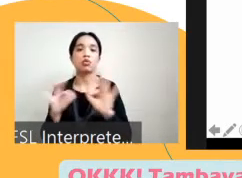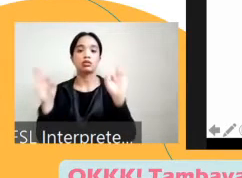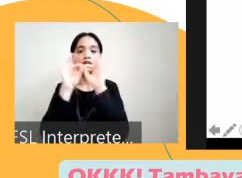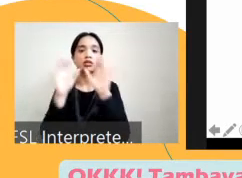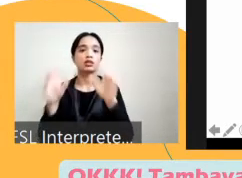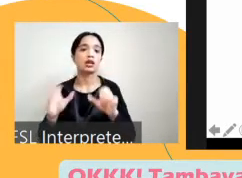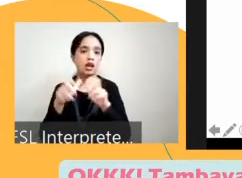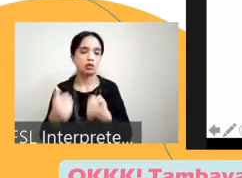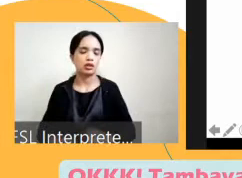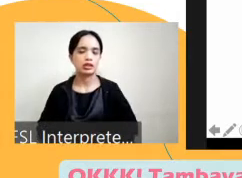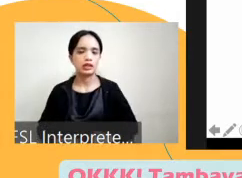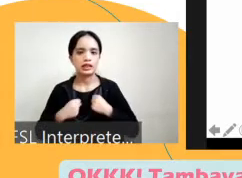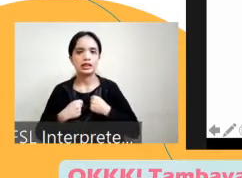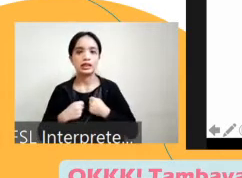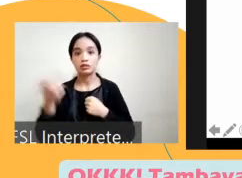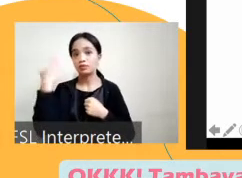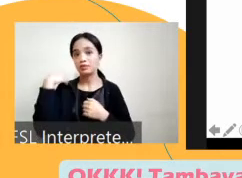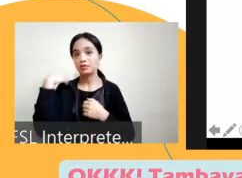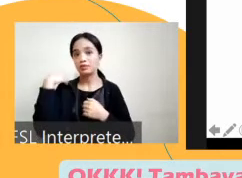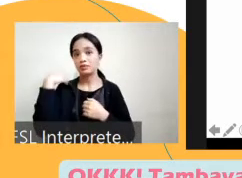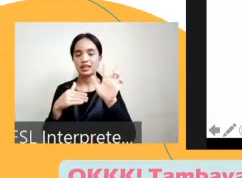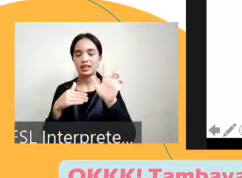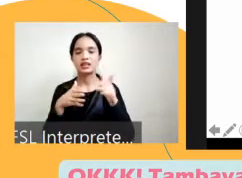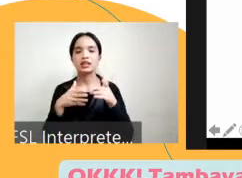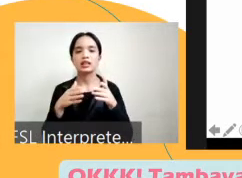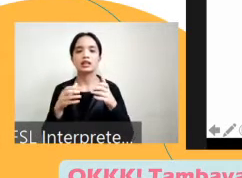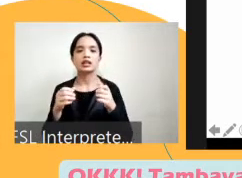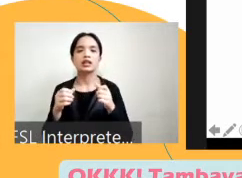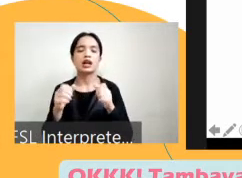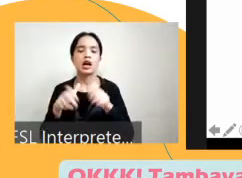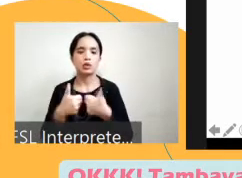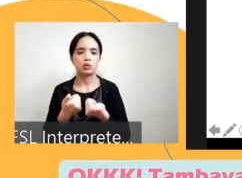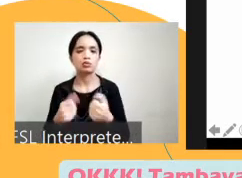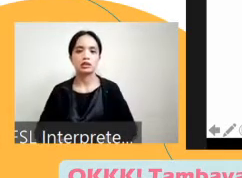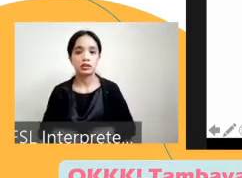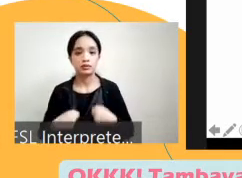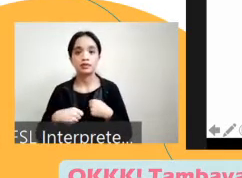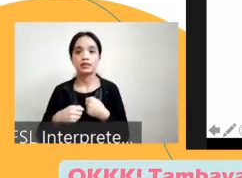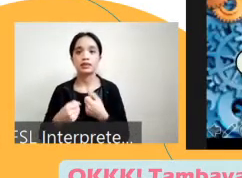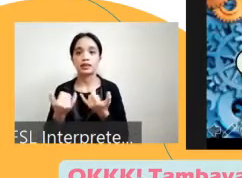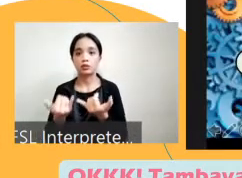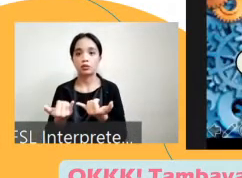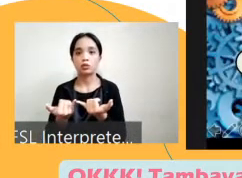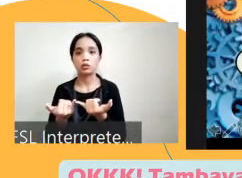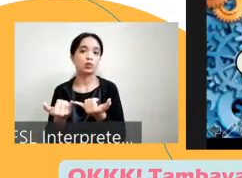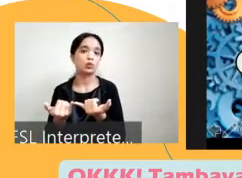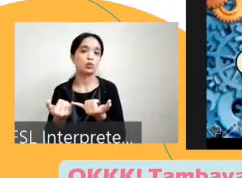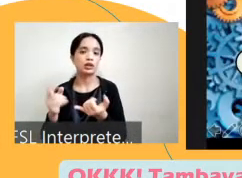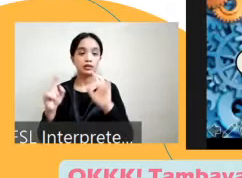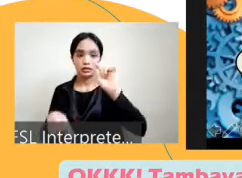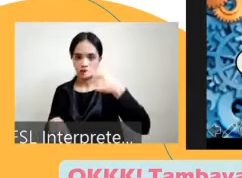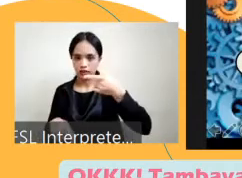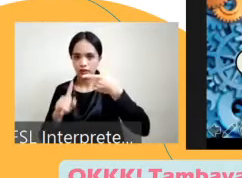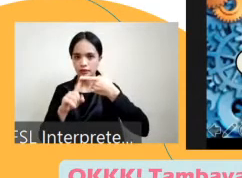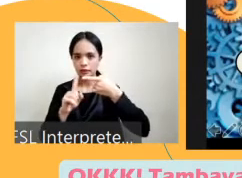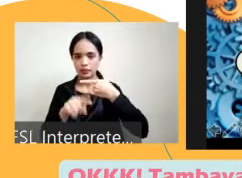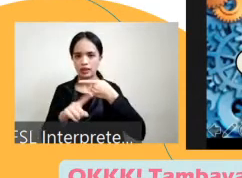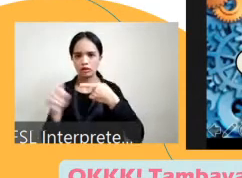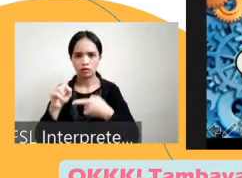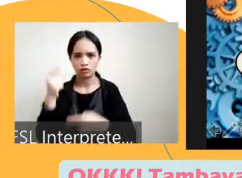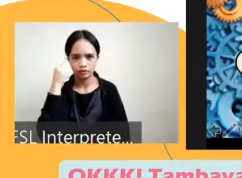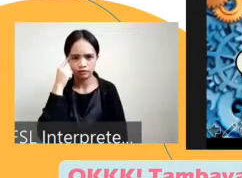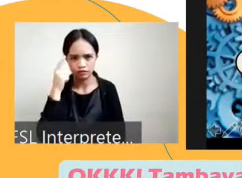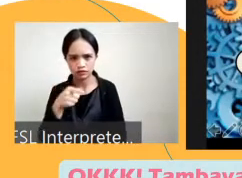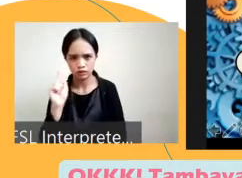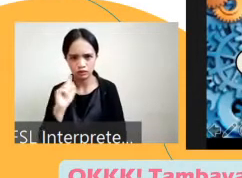tatlong paraan. Ngayon, may tatlong yugto ng pagbangon. Okay? Una, ano sa tingin nyo? Ito